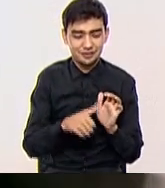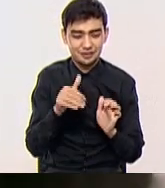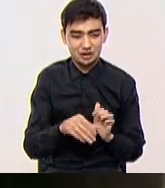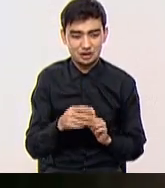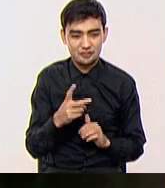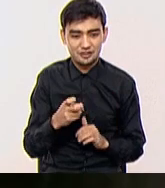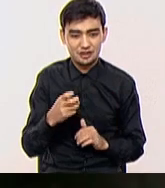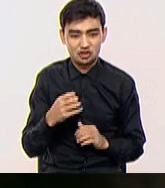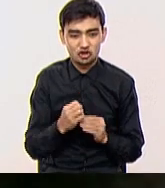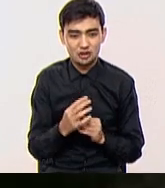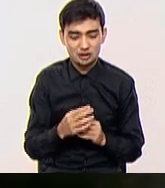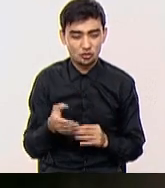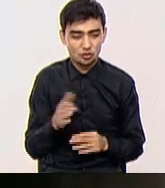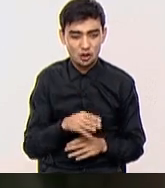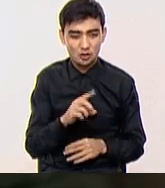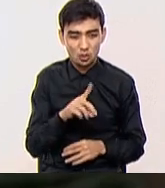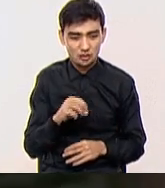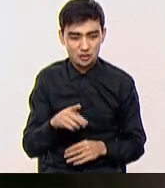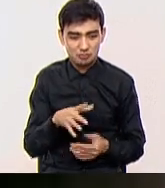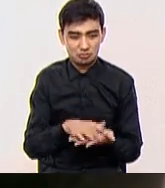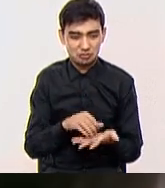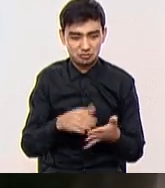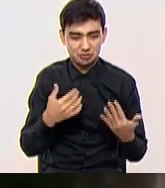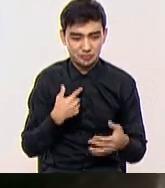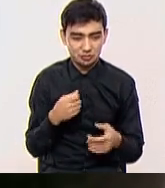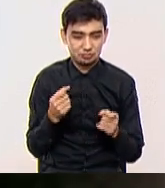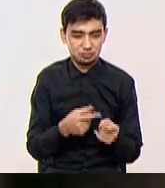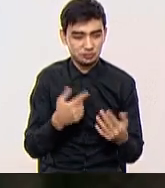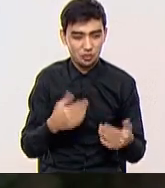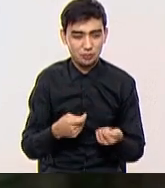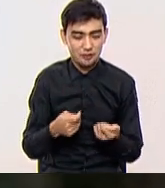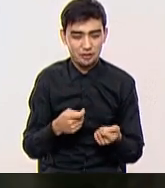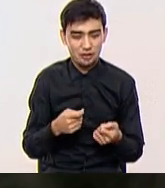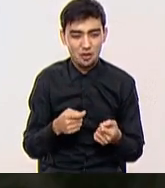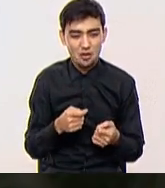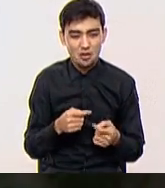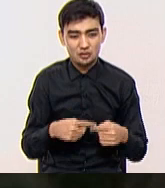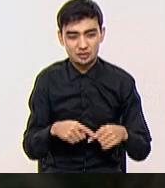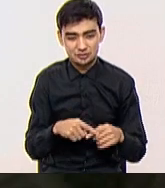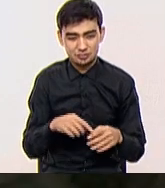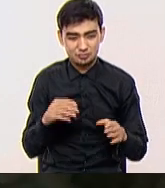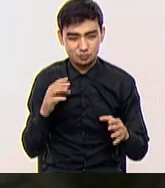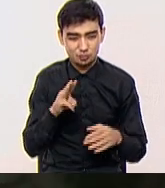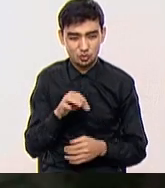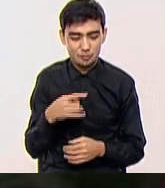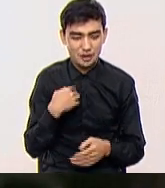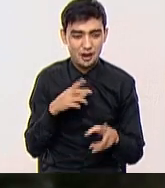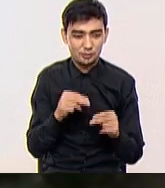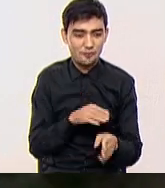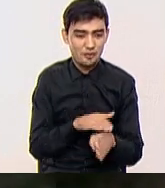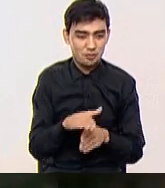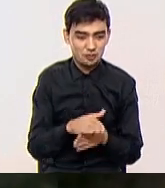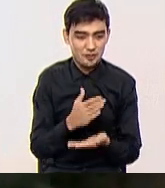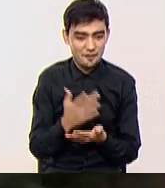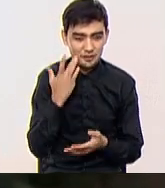1 066 214 доз просроченной вакцины AstraZeneca. Теперь от них избавится Управление по охране окружающей среды. Мы выполняем обещание,